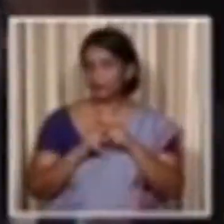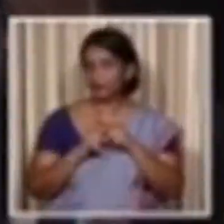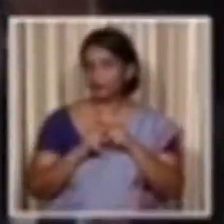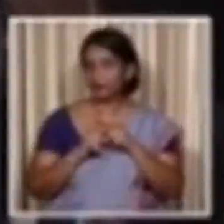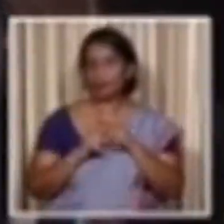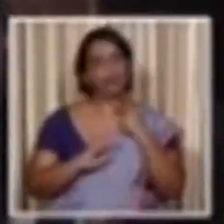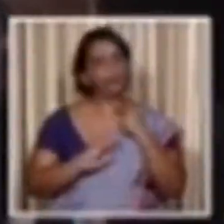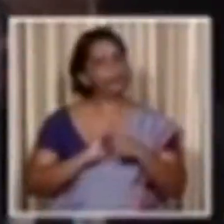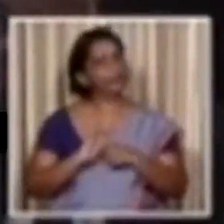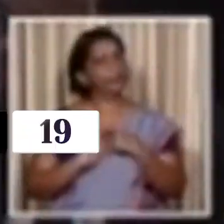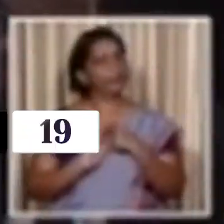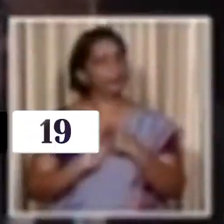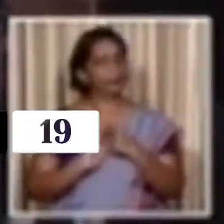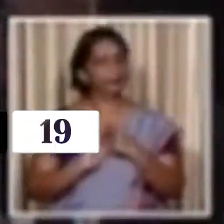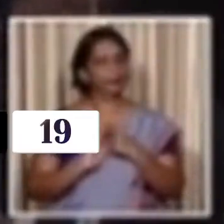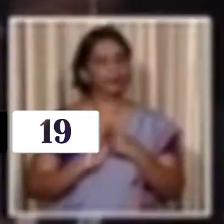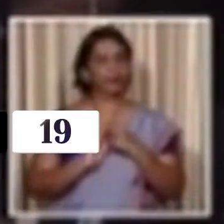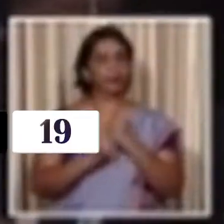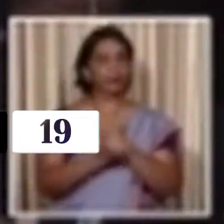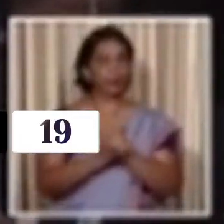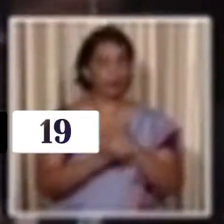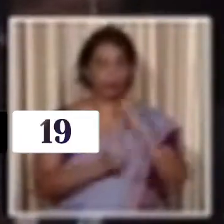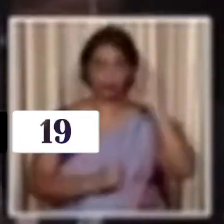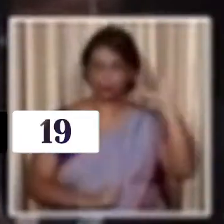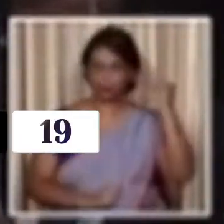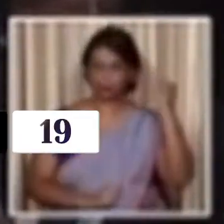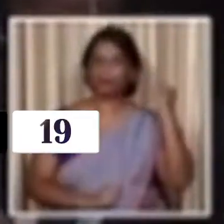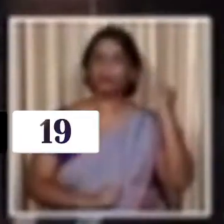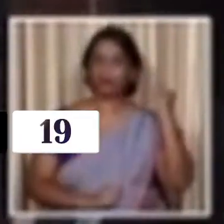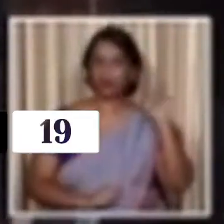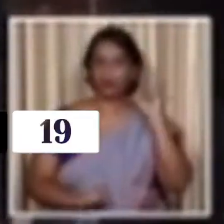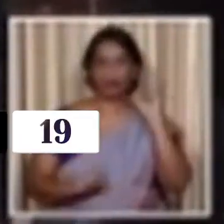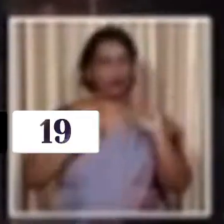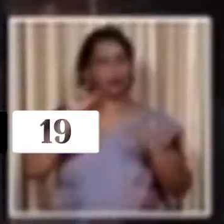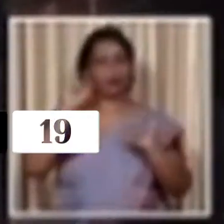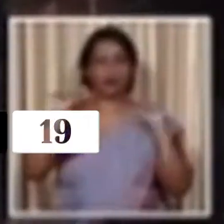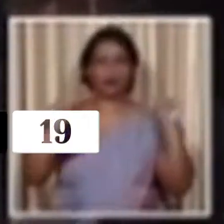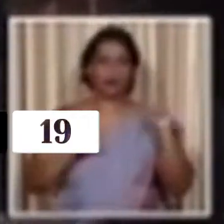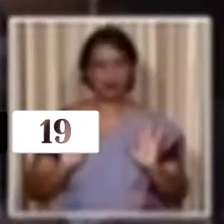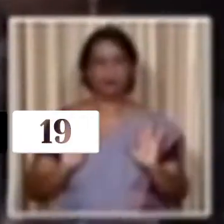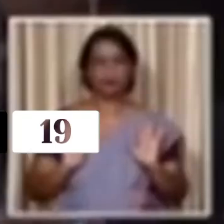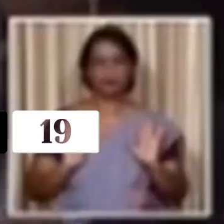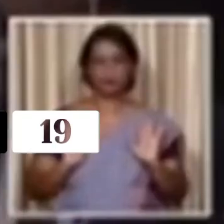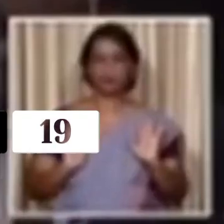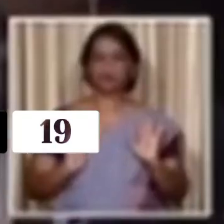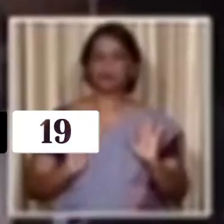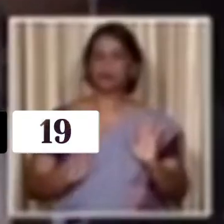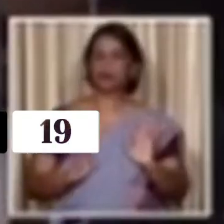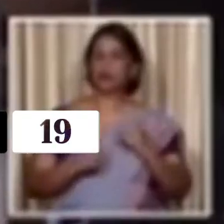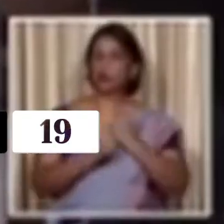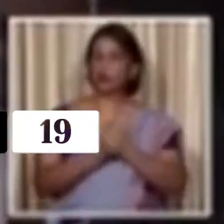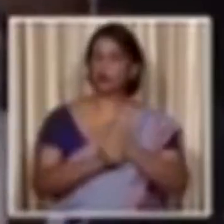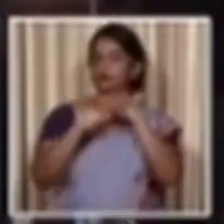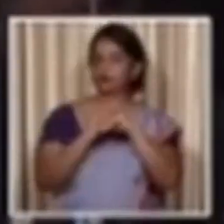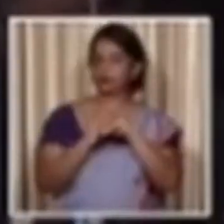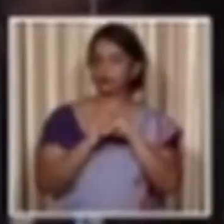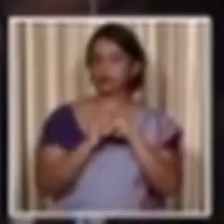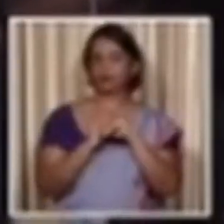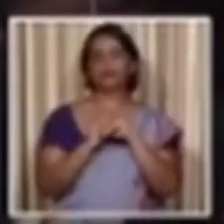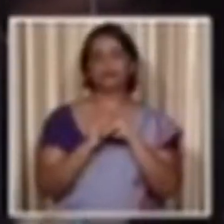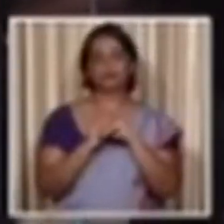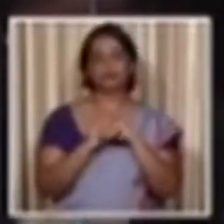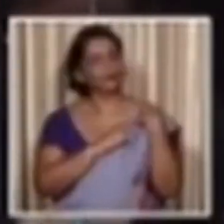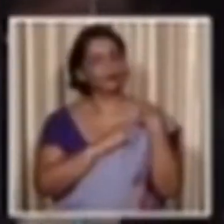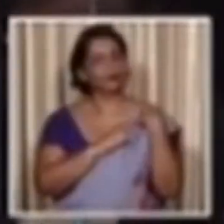ශ්‍රී ලංකාවේ පොලිස් ප්‍රතිවරයා මන්නංගන් සඳහන් කරන්න උත්සාහ දරන්නේ පොලිස්පති ධුරේ